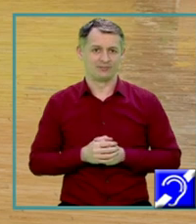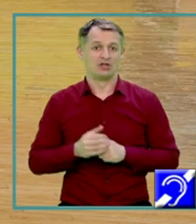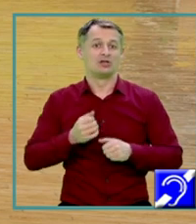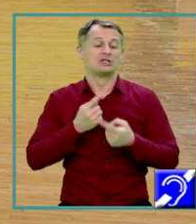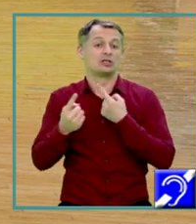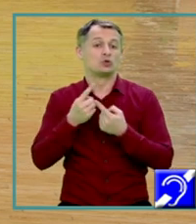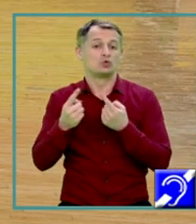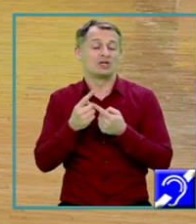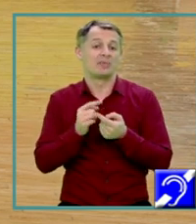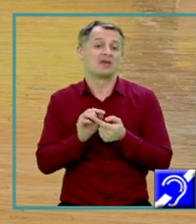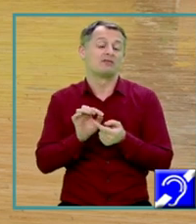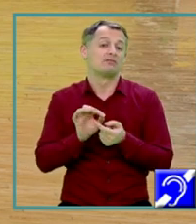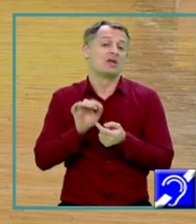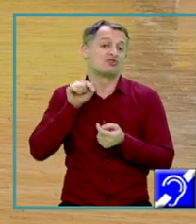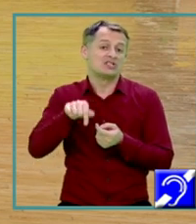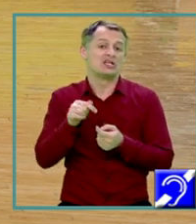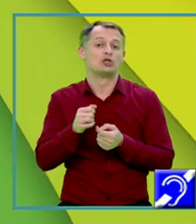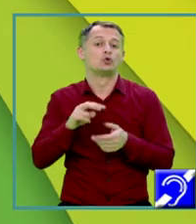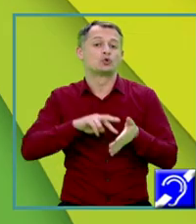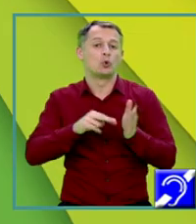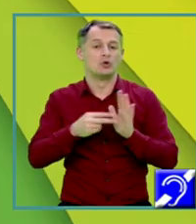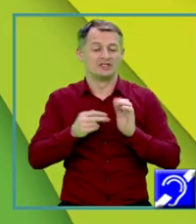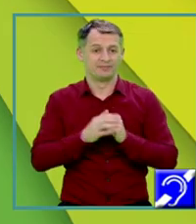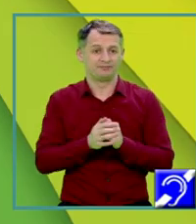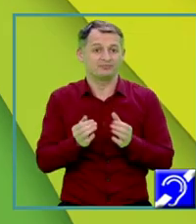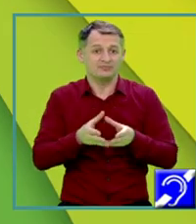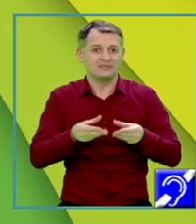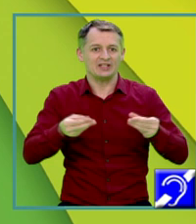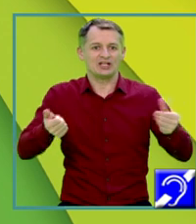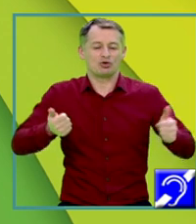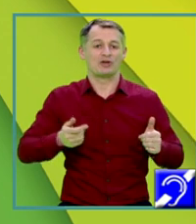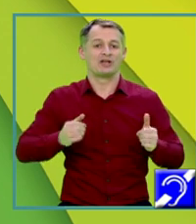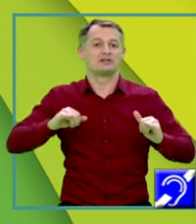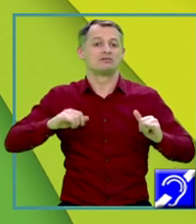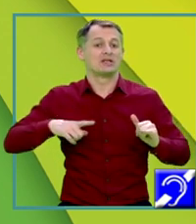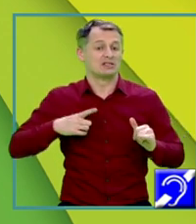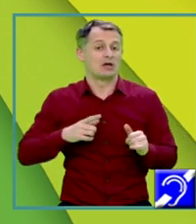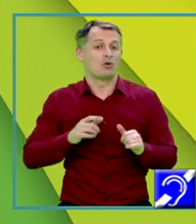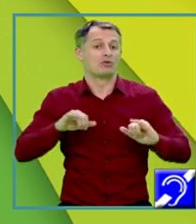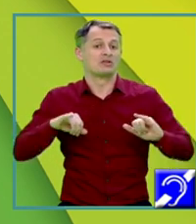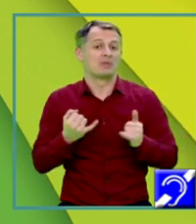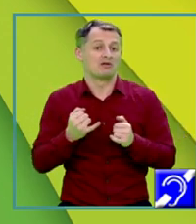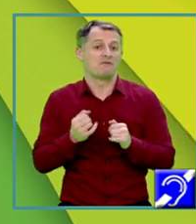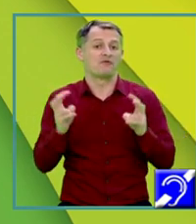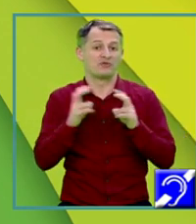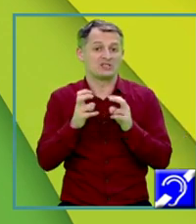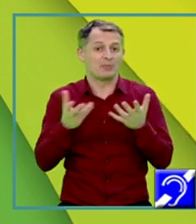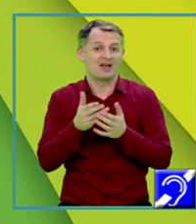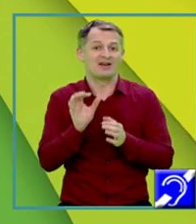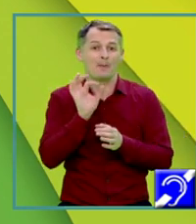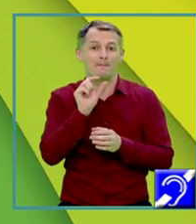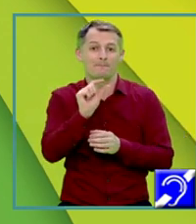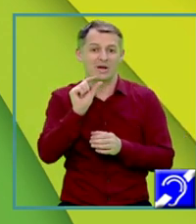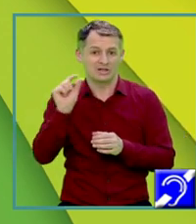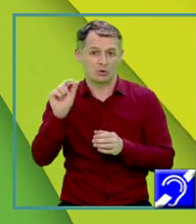axează pe aceste soluții. Dizolvarea este un fenomen fizic prin care particulele de